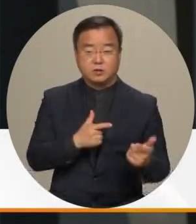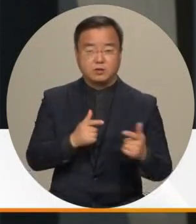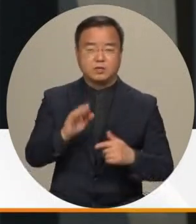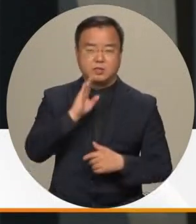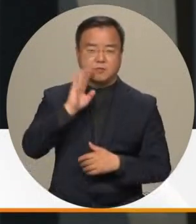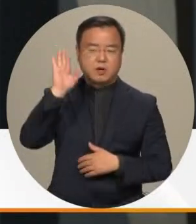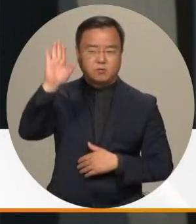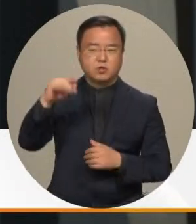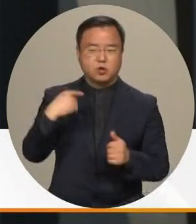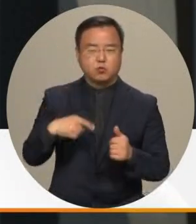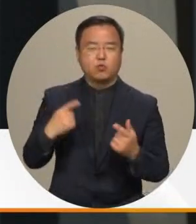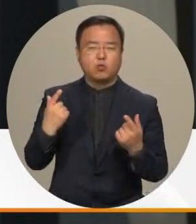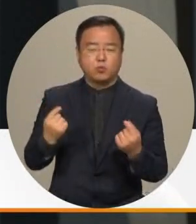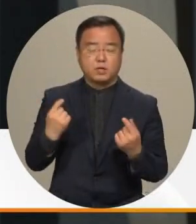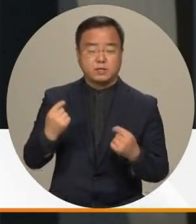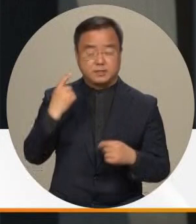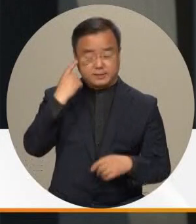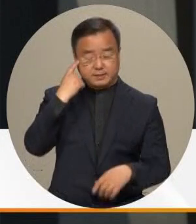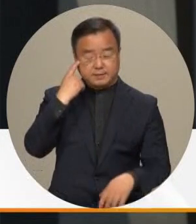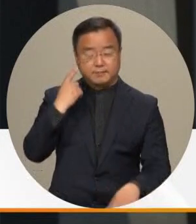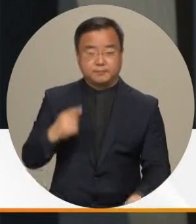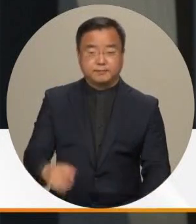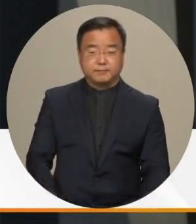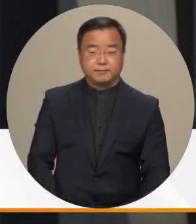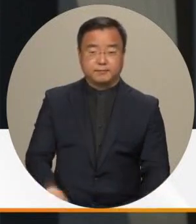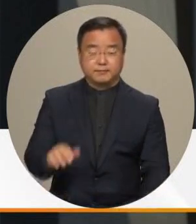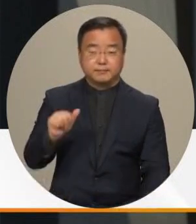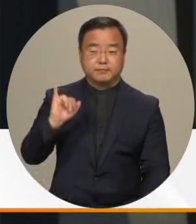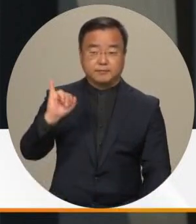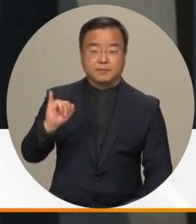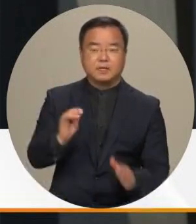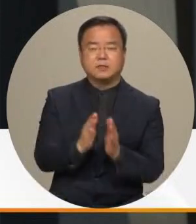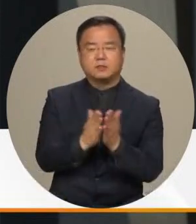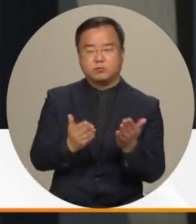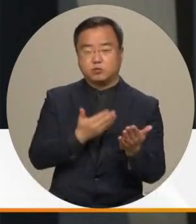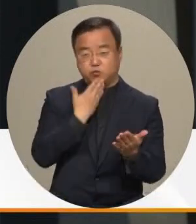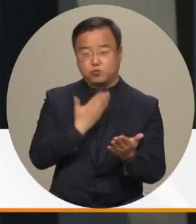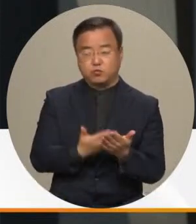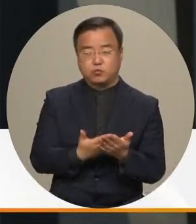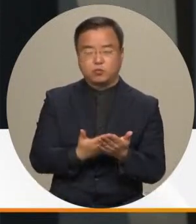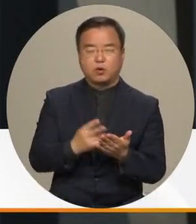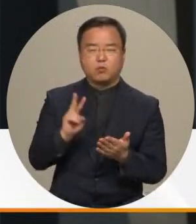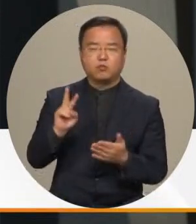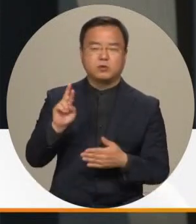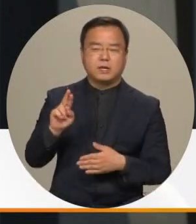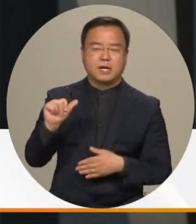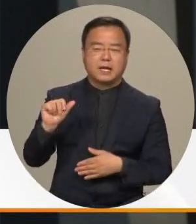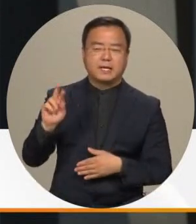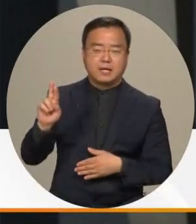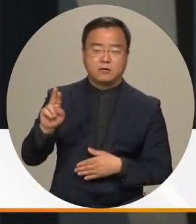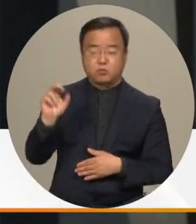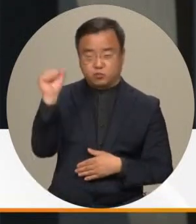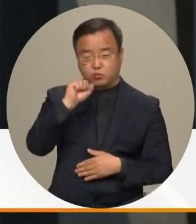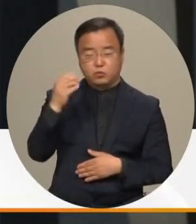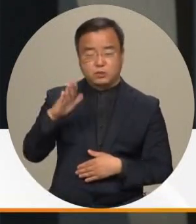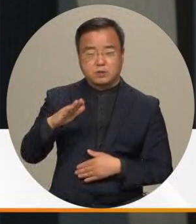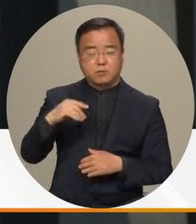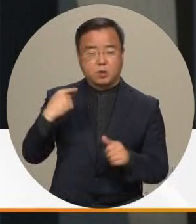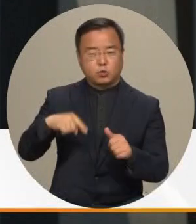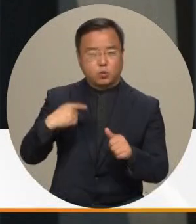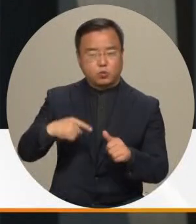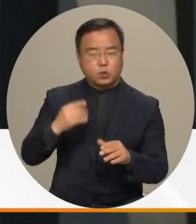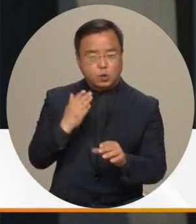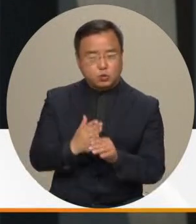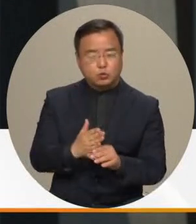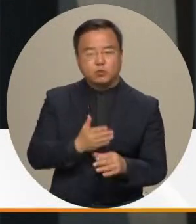미래교육이 아닌가라는 생각도 들었어요 인공지능 교과서도 중요하고 VR ai도 좋겠지만 우리가 그 과정에서 너무